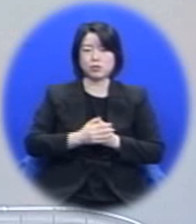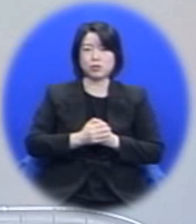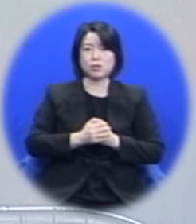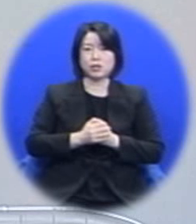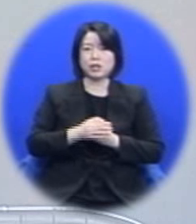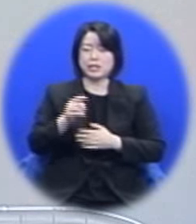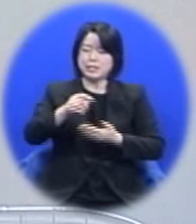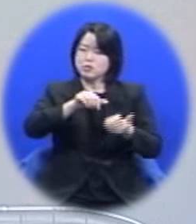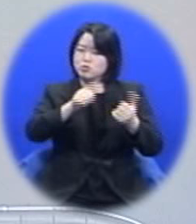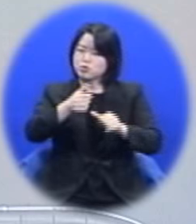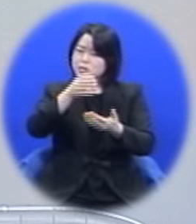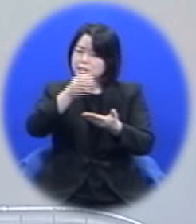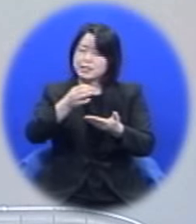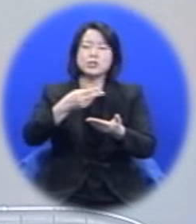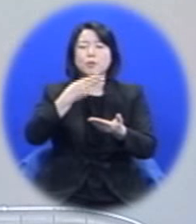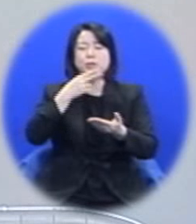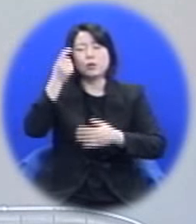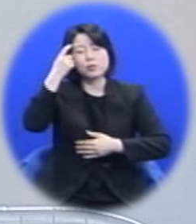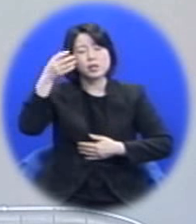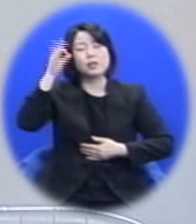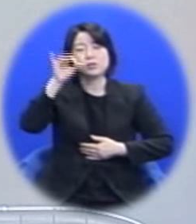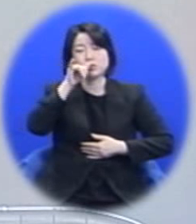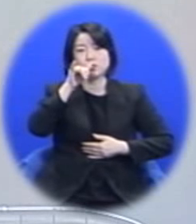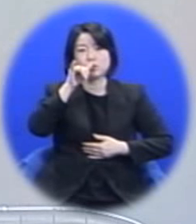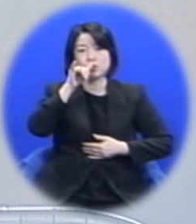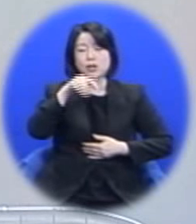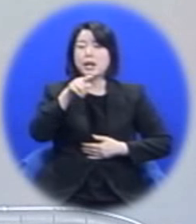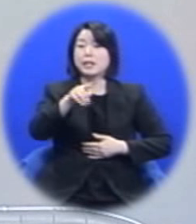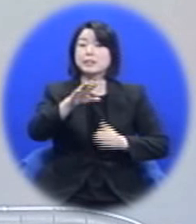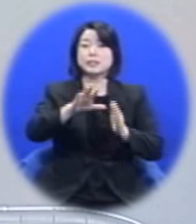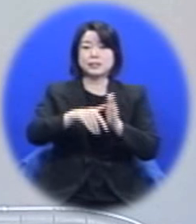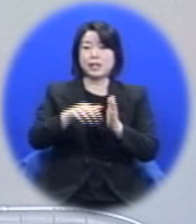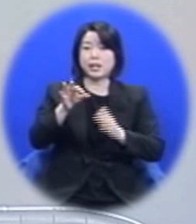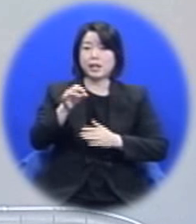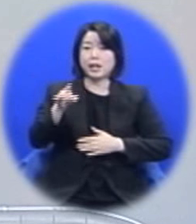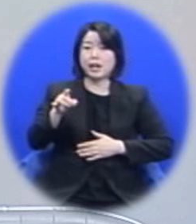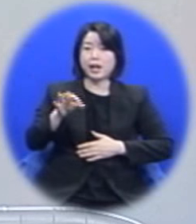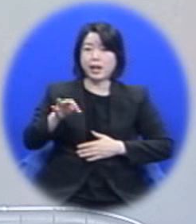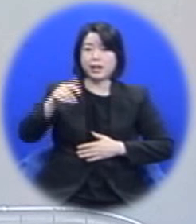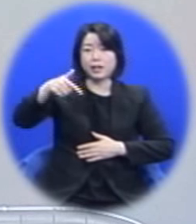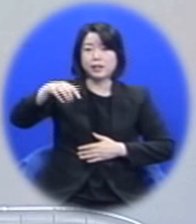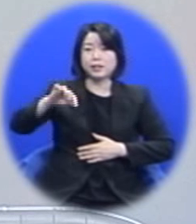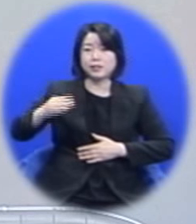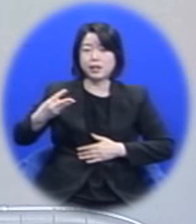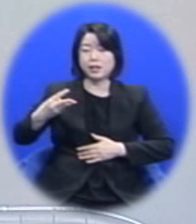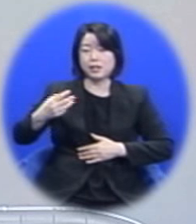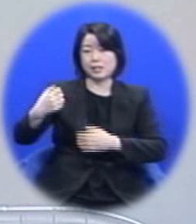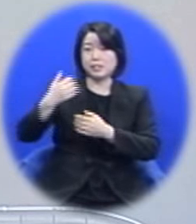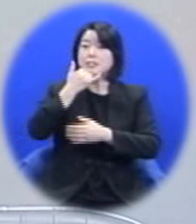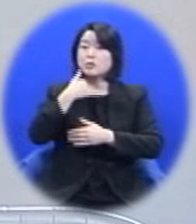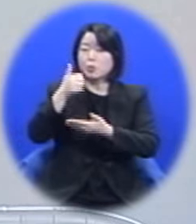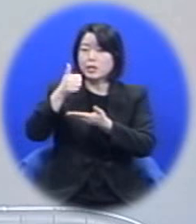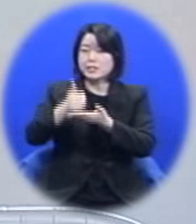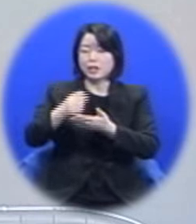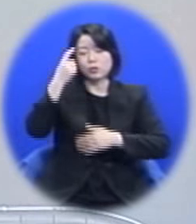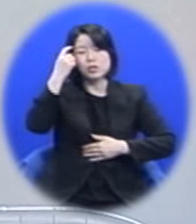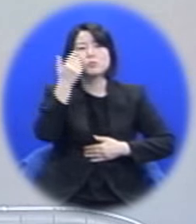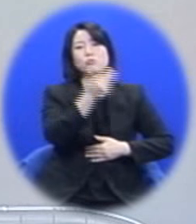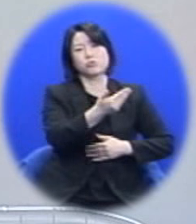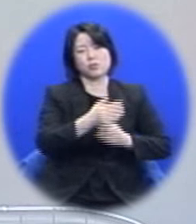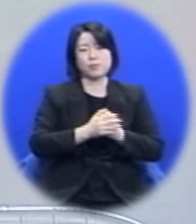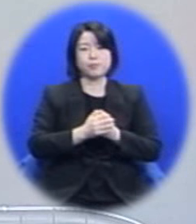가치도 없다고 생각이 됐어요. 그때 이 엥겔 장군이 물어요. 되물어요. 그러면